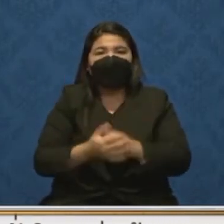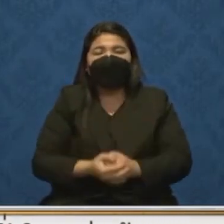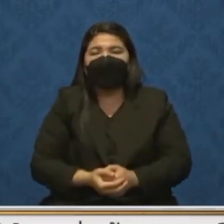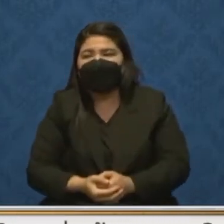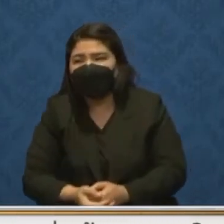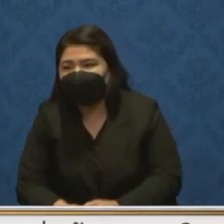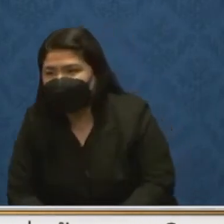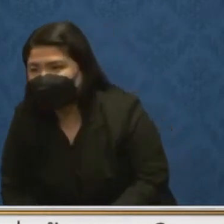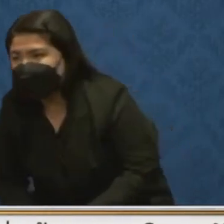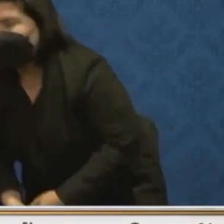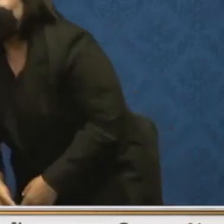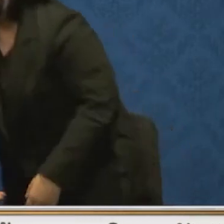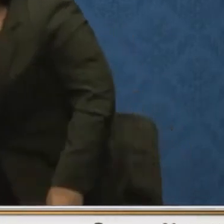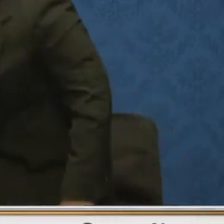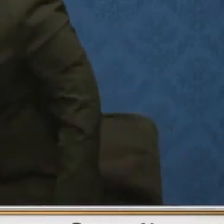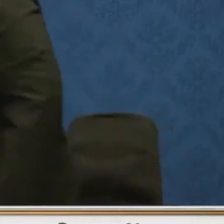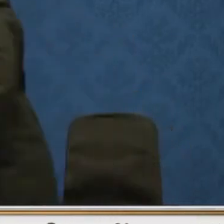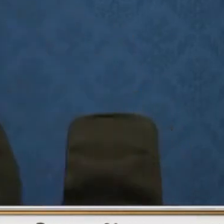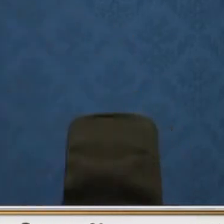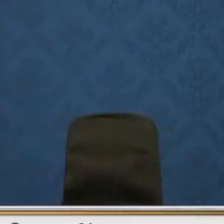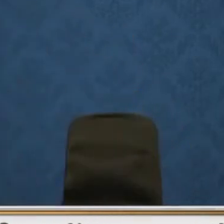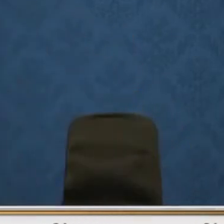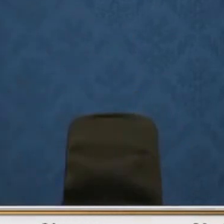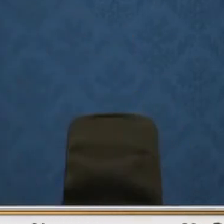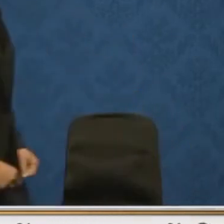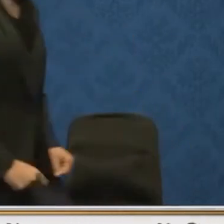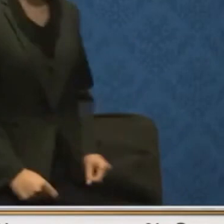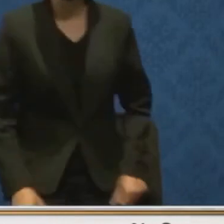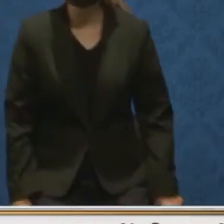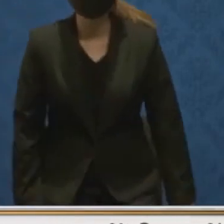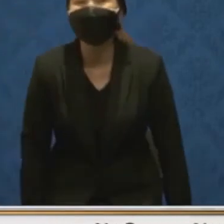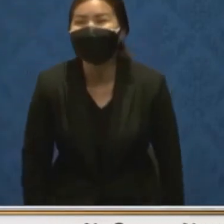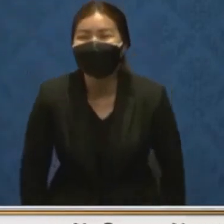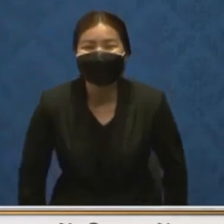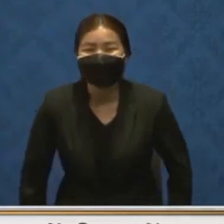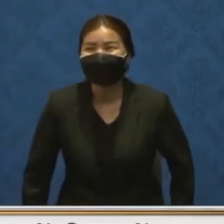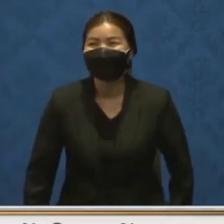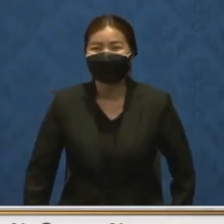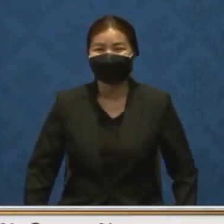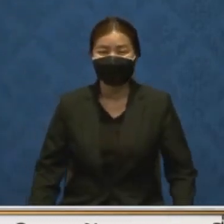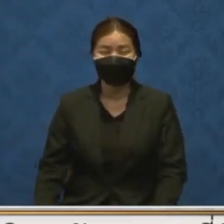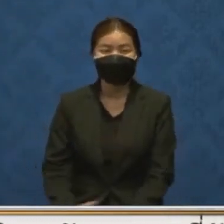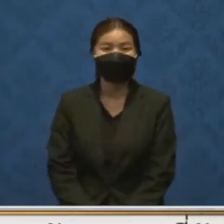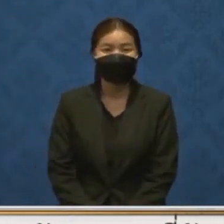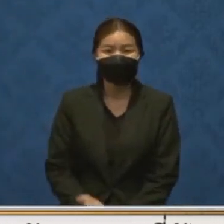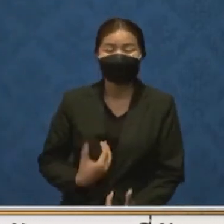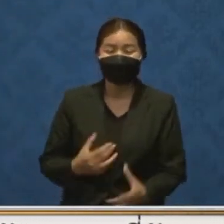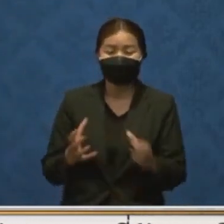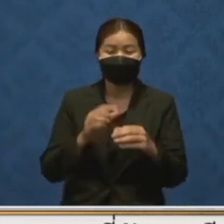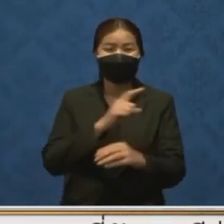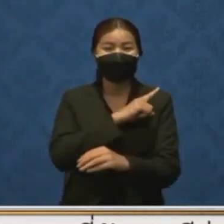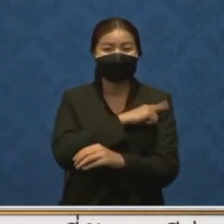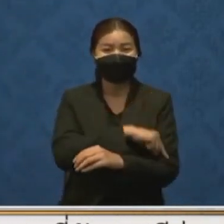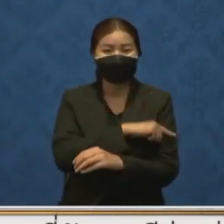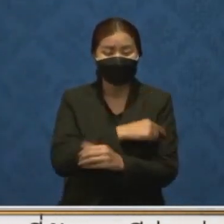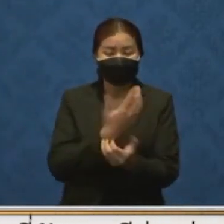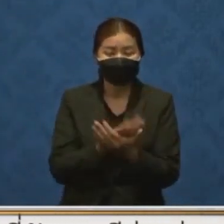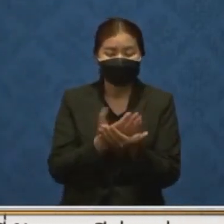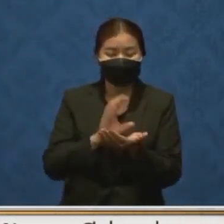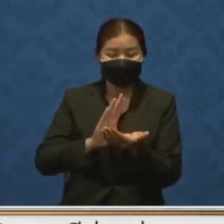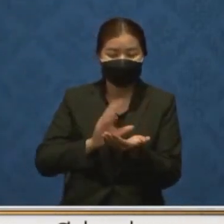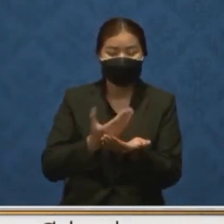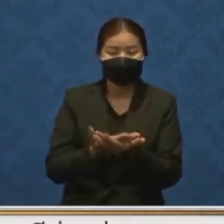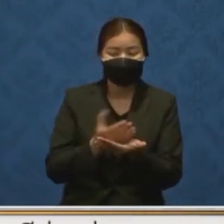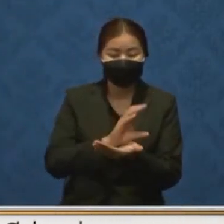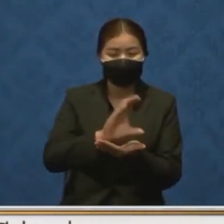าแบบนี้ท่านประธานครับดูสิว่ามันห่างกันขนาดไหนกลุ่มสีขาวเนี่ยครับได้งบก่อสร้าง